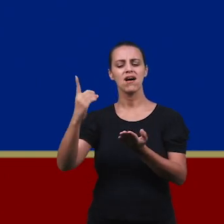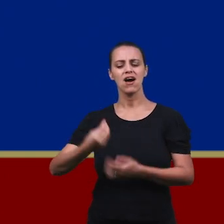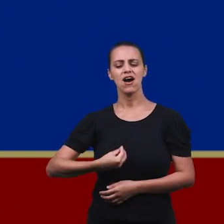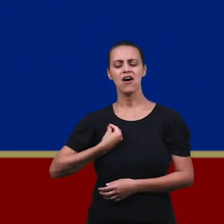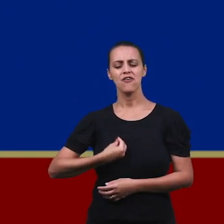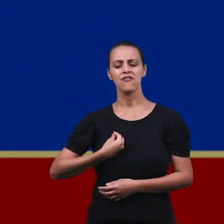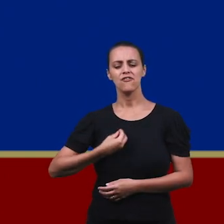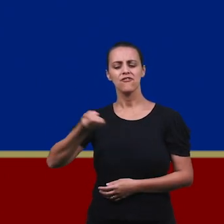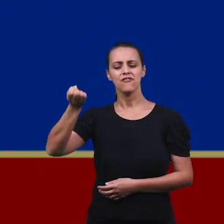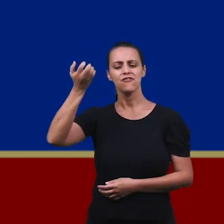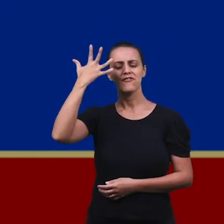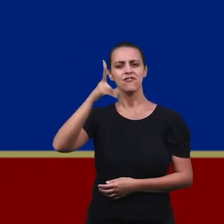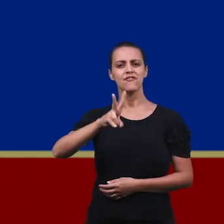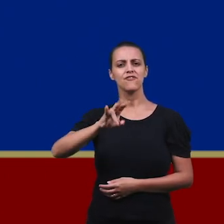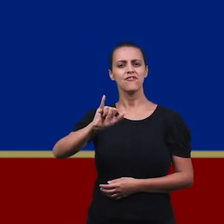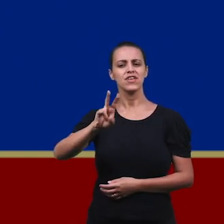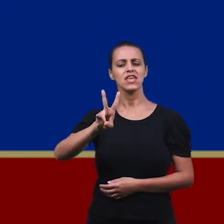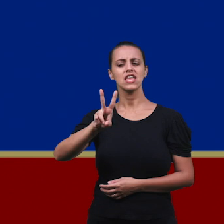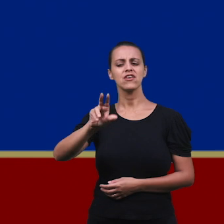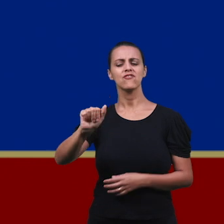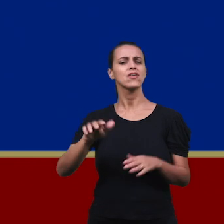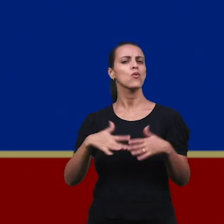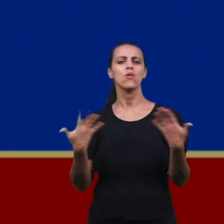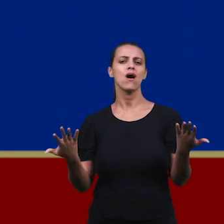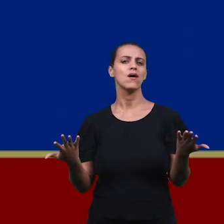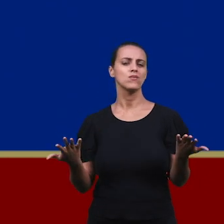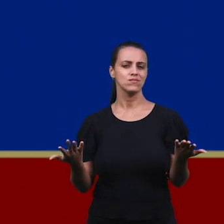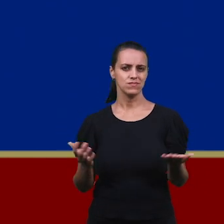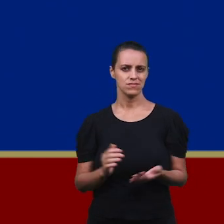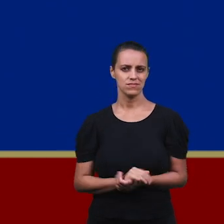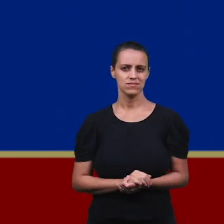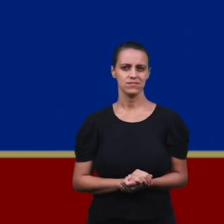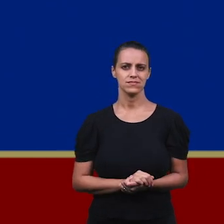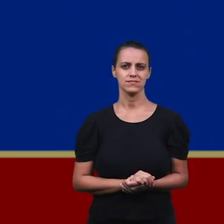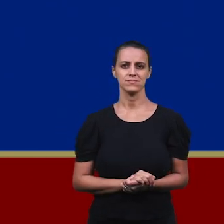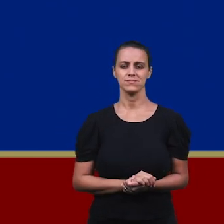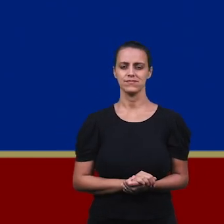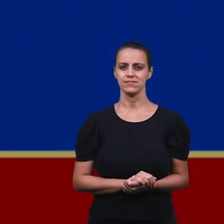est votre expérience avec la parole vivante?